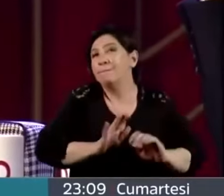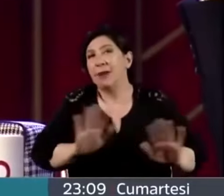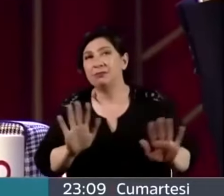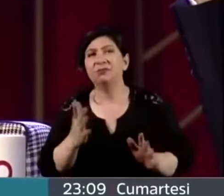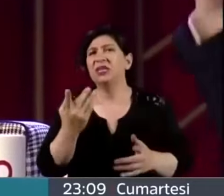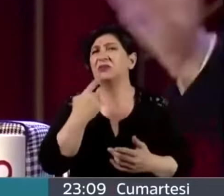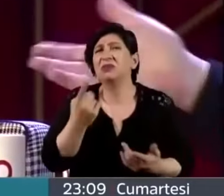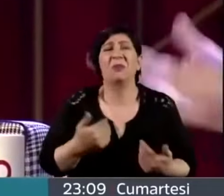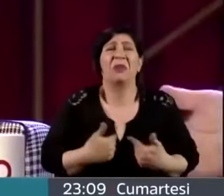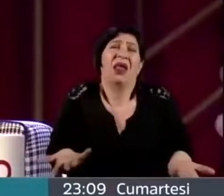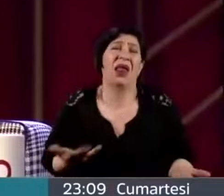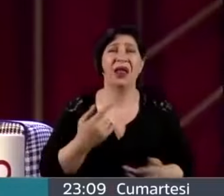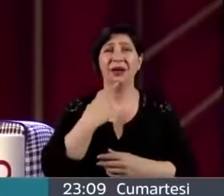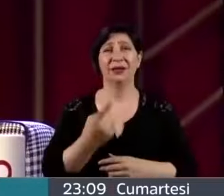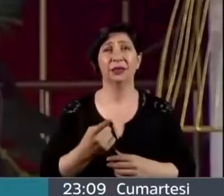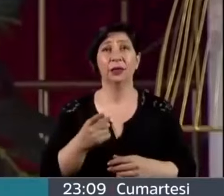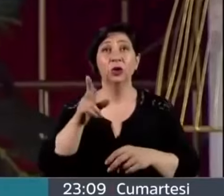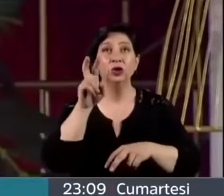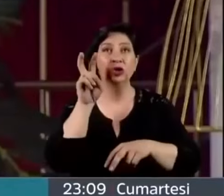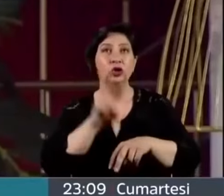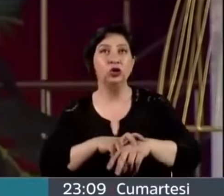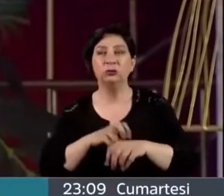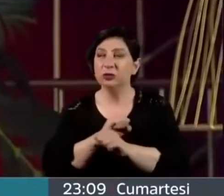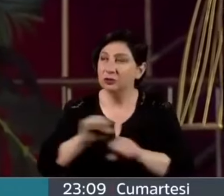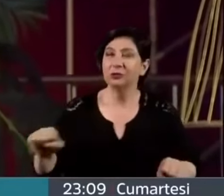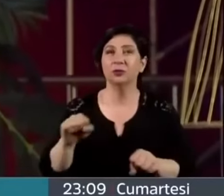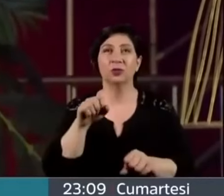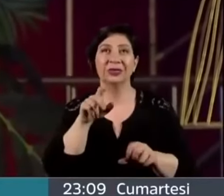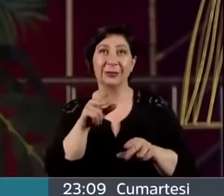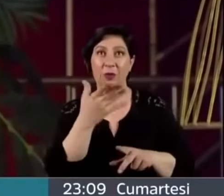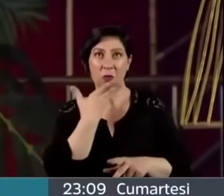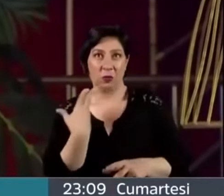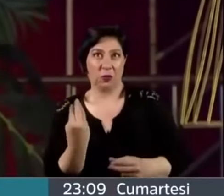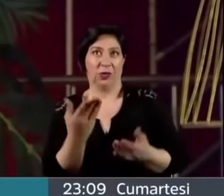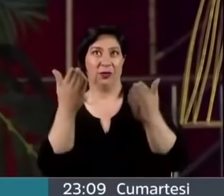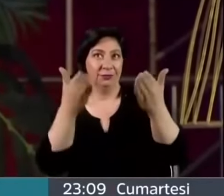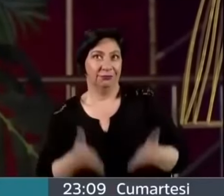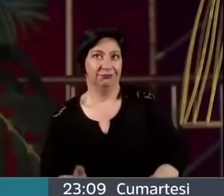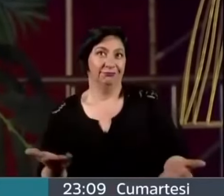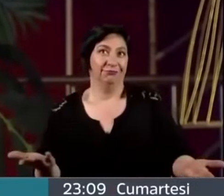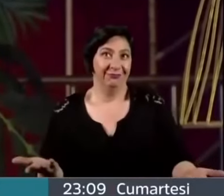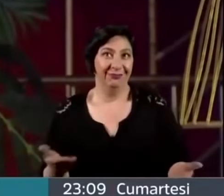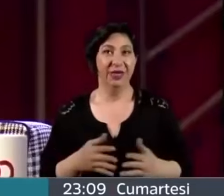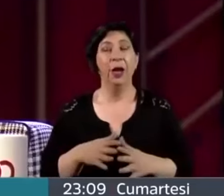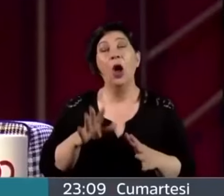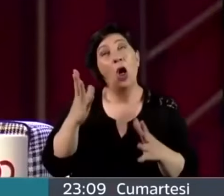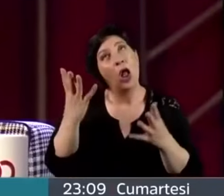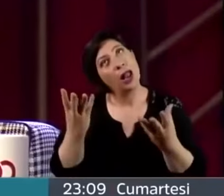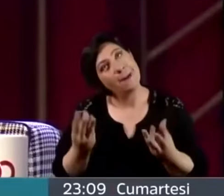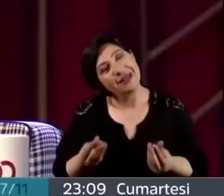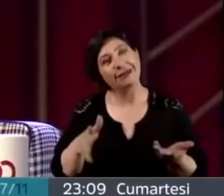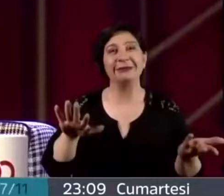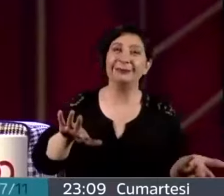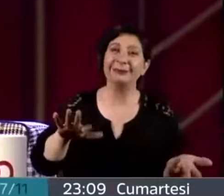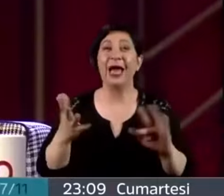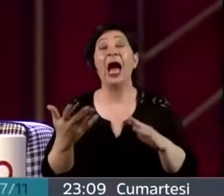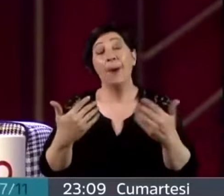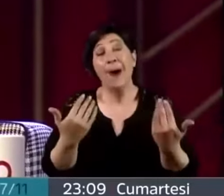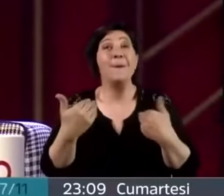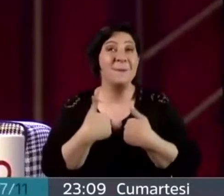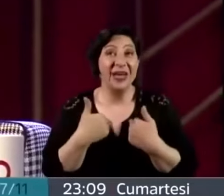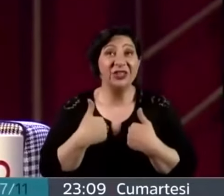dediyse bana da ilgilenmiyor. Ama siz biraz düşman çatlatıyorsunuz. Güzelsiniz bir kere. ha? Ya olabilir de ama yani bence